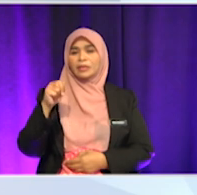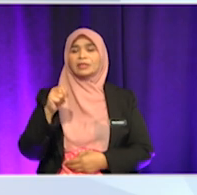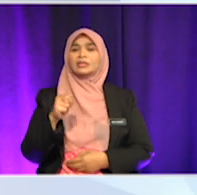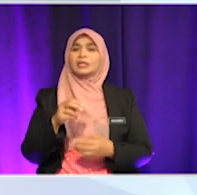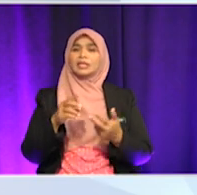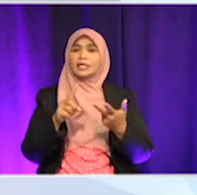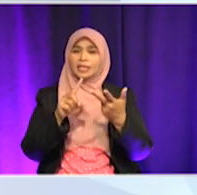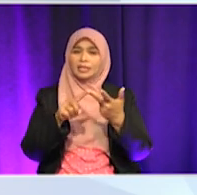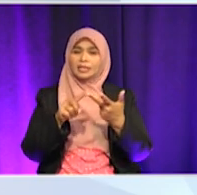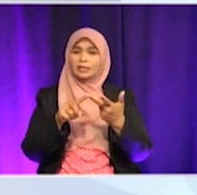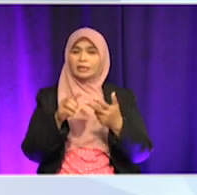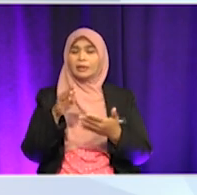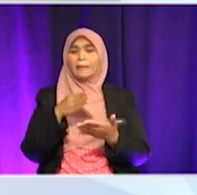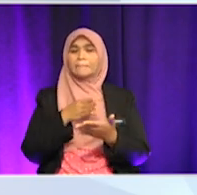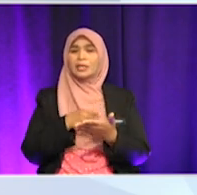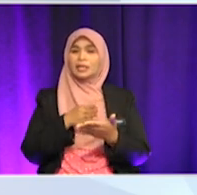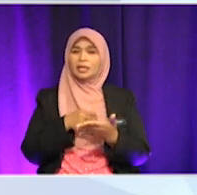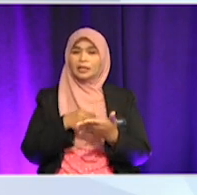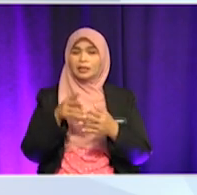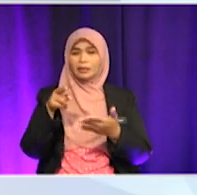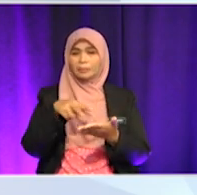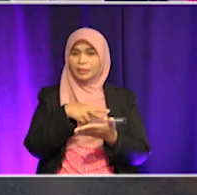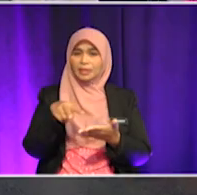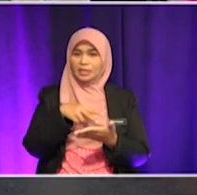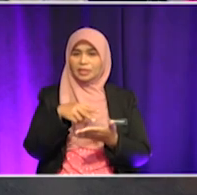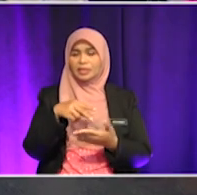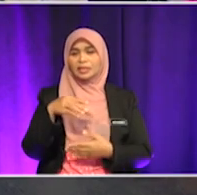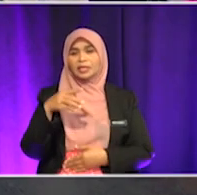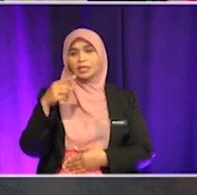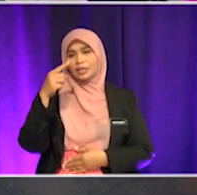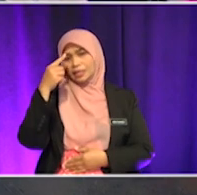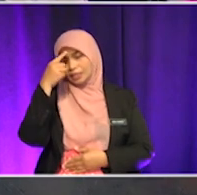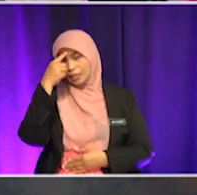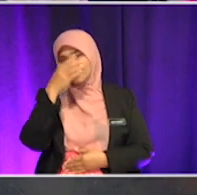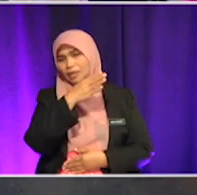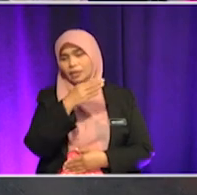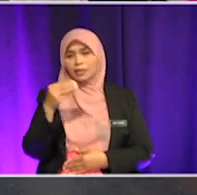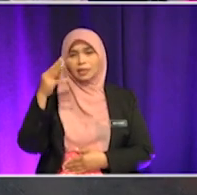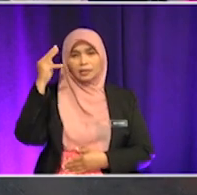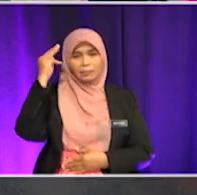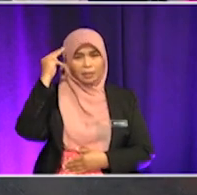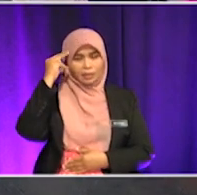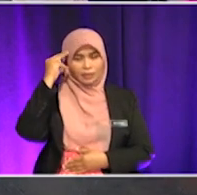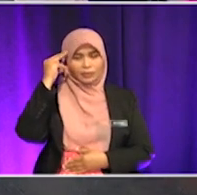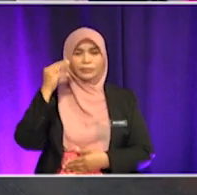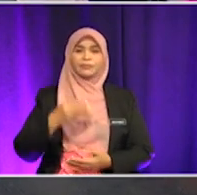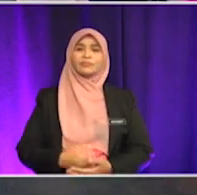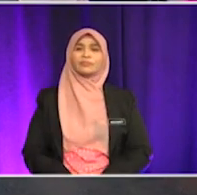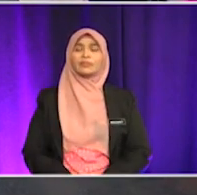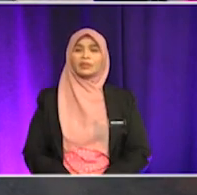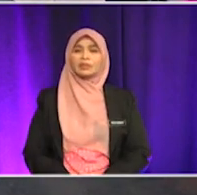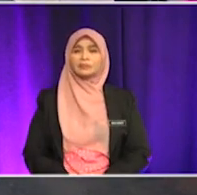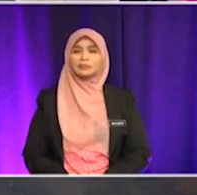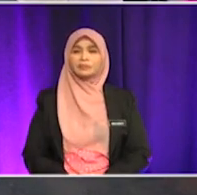dan Melayu. Okey. Okey, masa dah cukup kan? It's fine. Cina. Ya, saya saya tengah leka